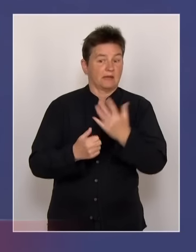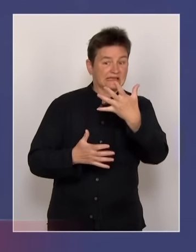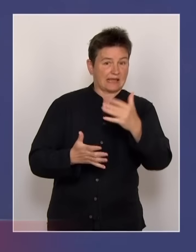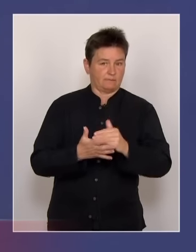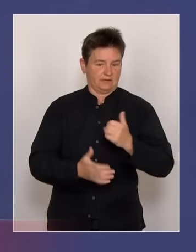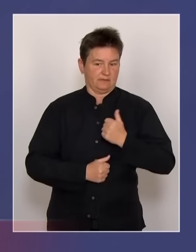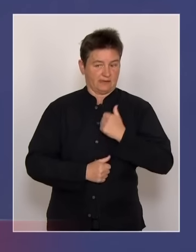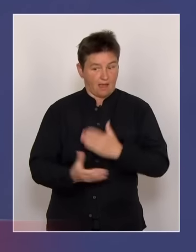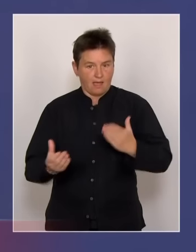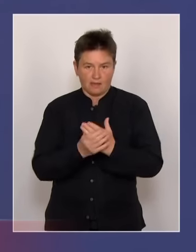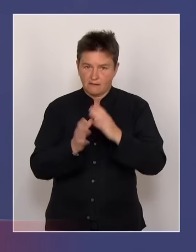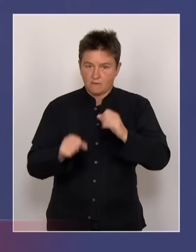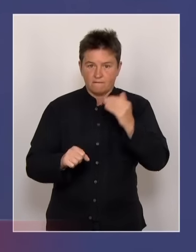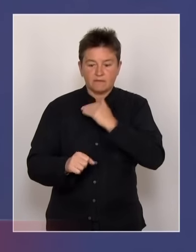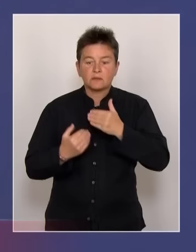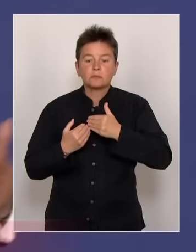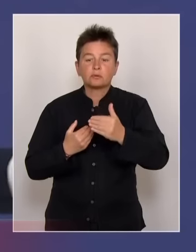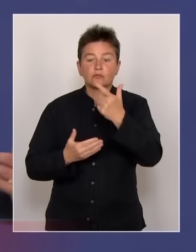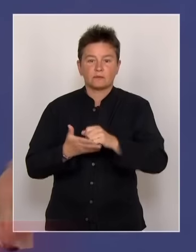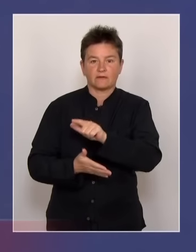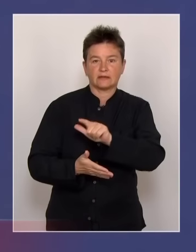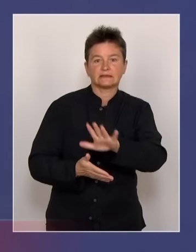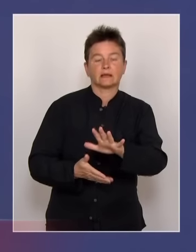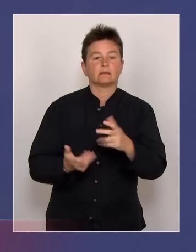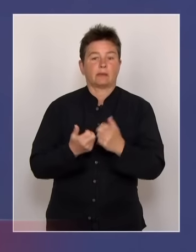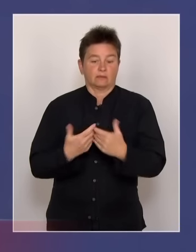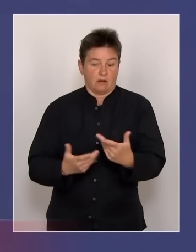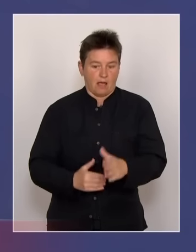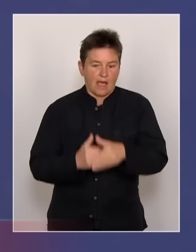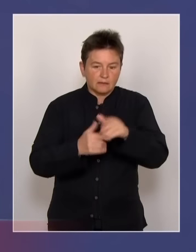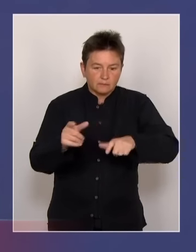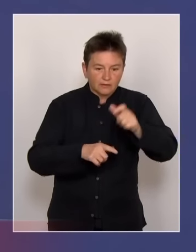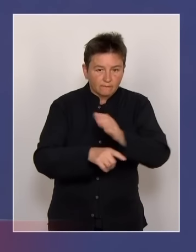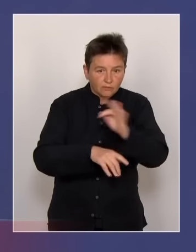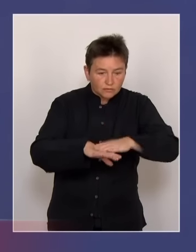environnements hostiles d'ici à 2025 en particulier pour venir en aide à nos ressortissants.